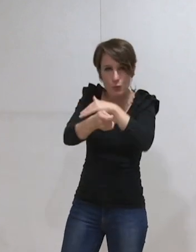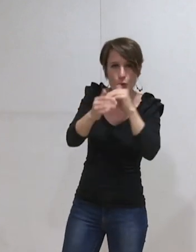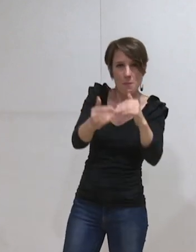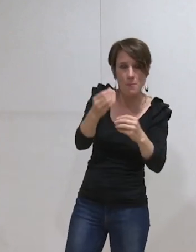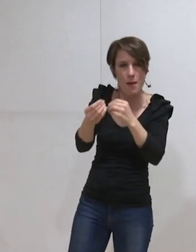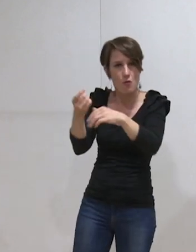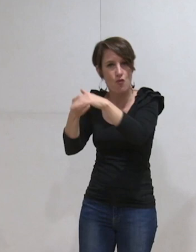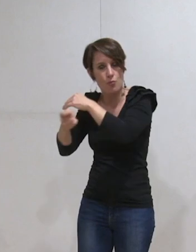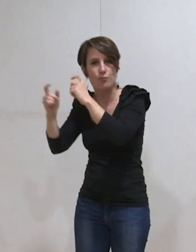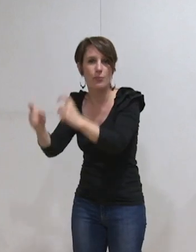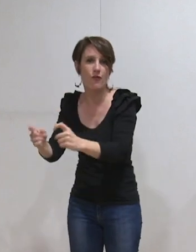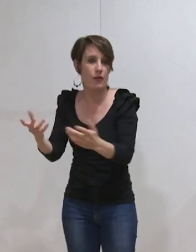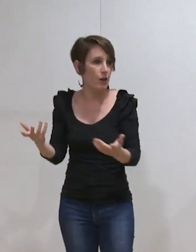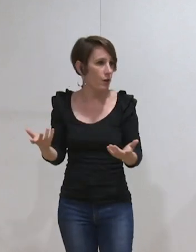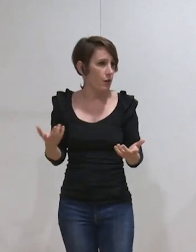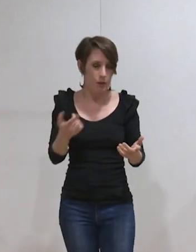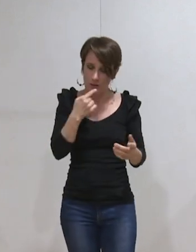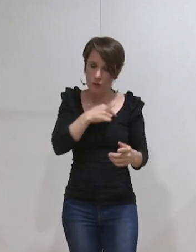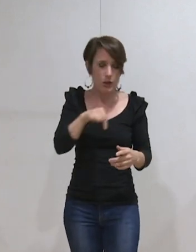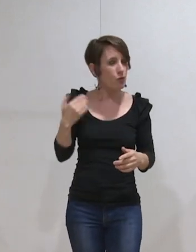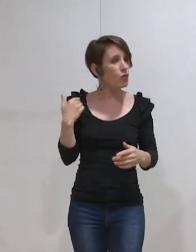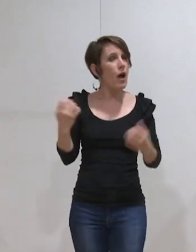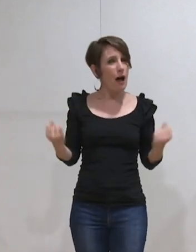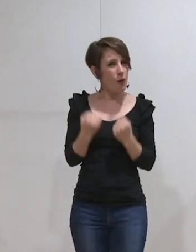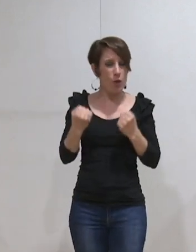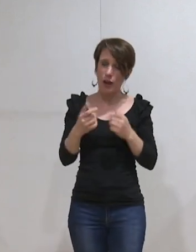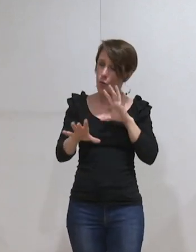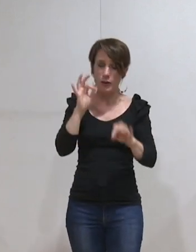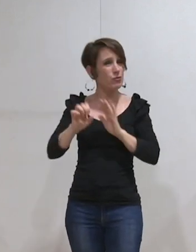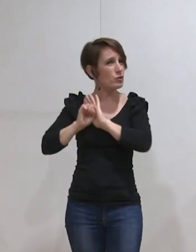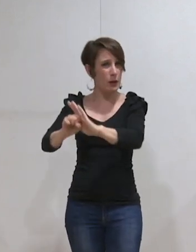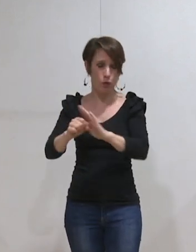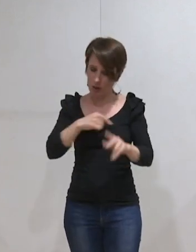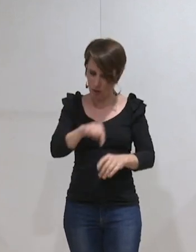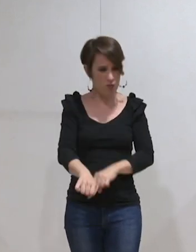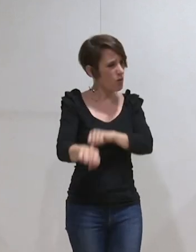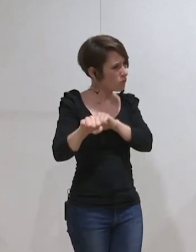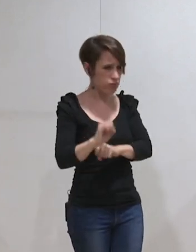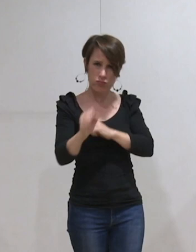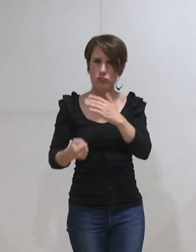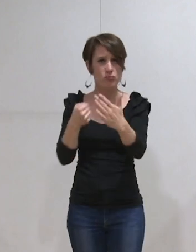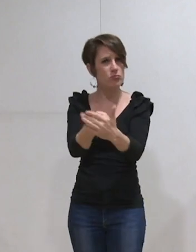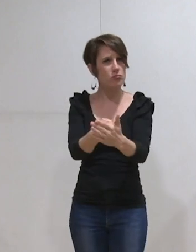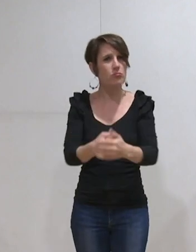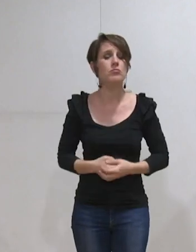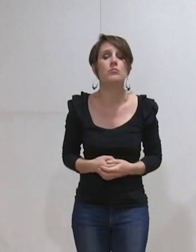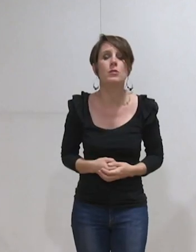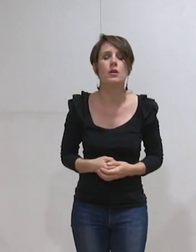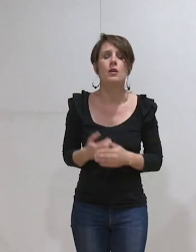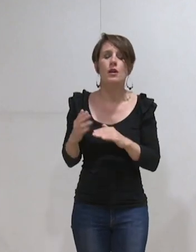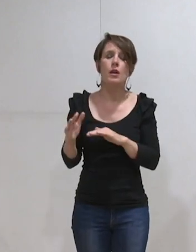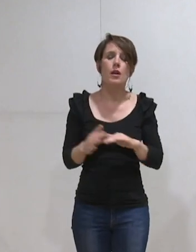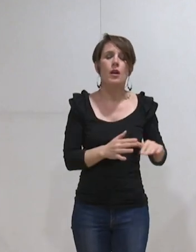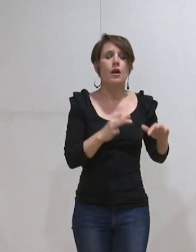nous avons affirmer des priorités pendant la campagne que nous assumons pour rentrer dans les les détails des interventions sur la